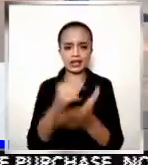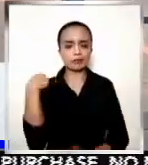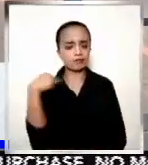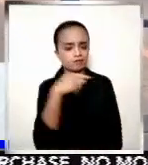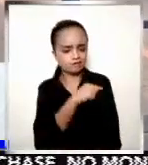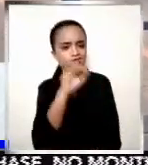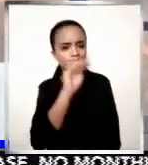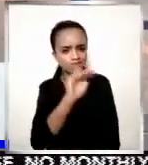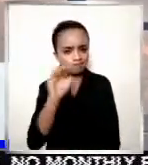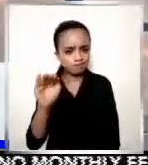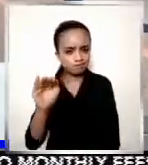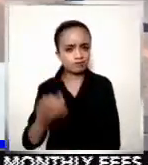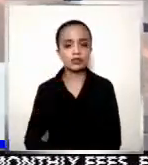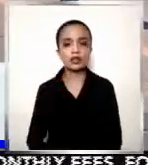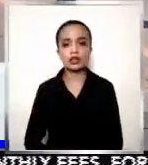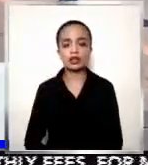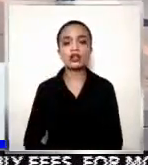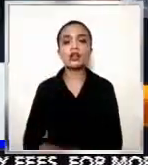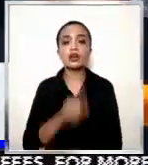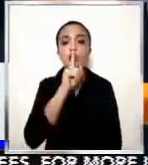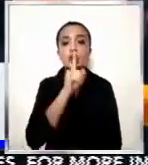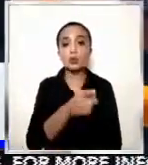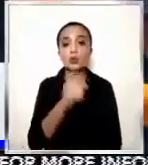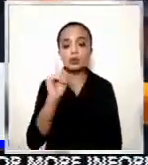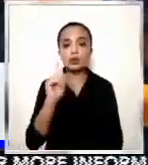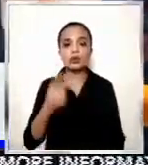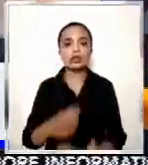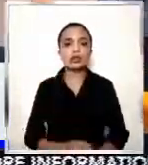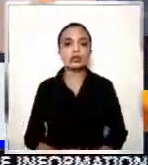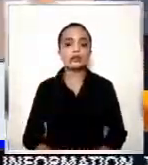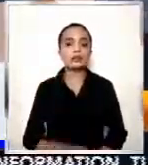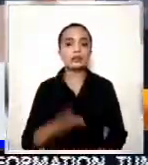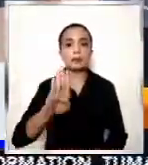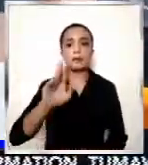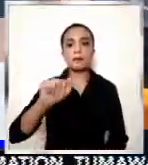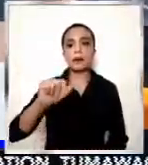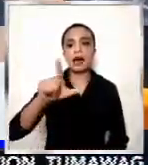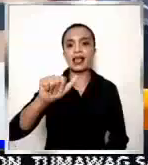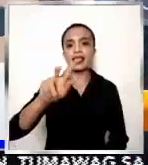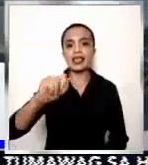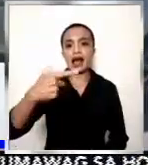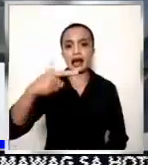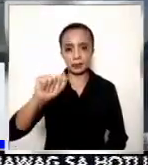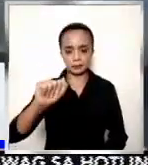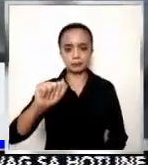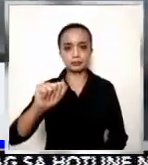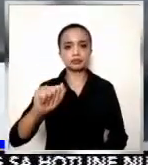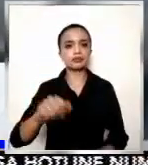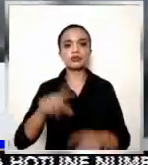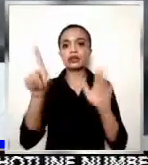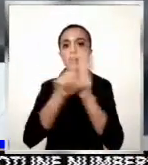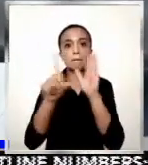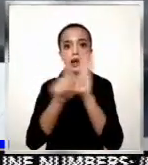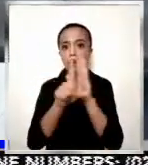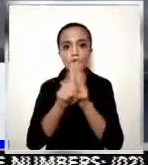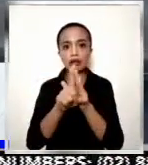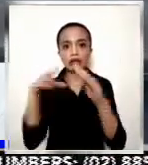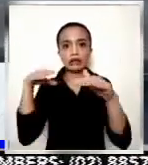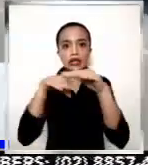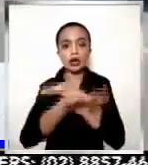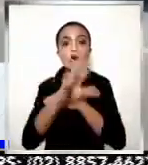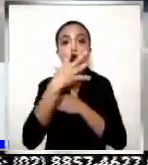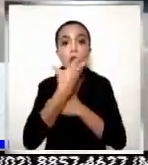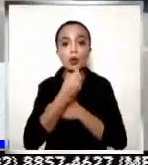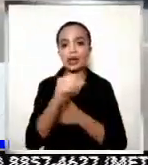Bagyang nagka-traffic sa boundary ng Balanga at Pilar, hindi pinapayagang makapasok ang mga hindi A4 o authorized persons outside their